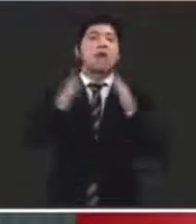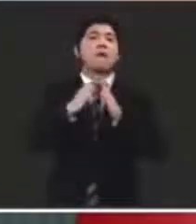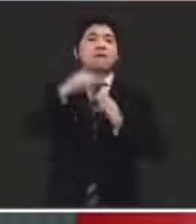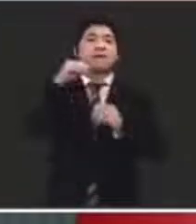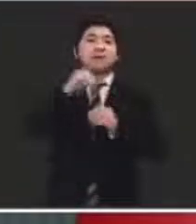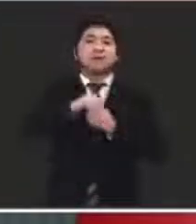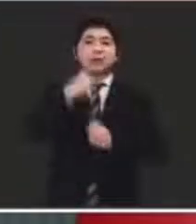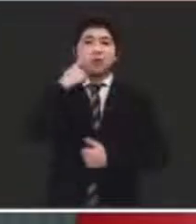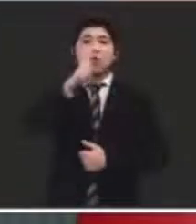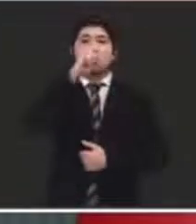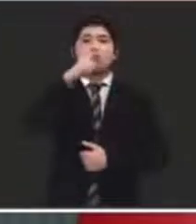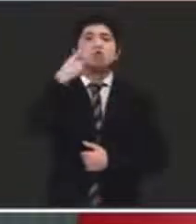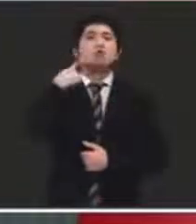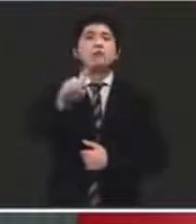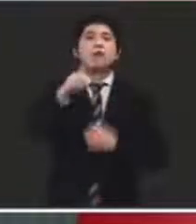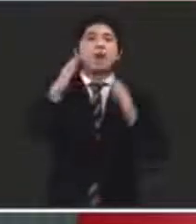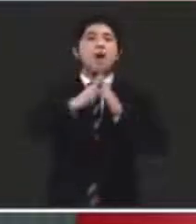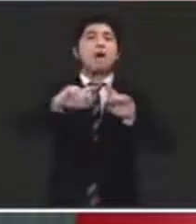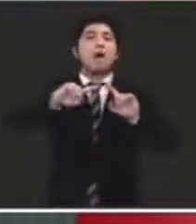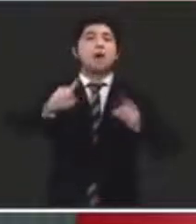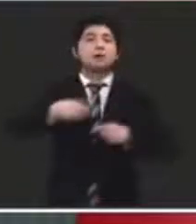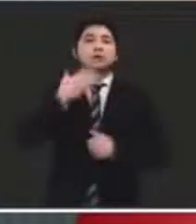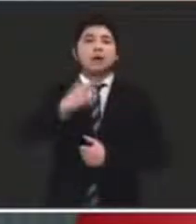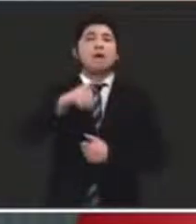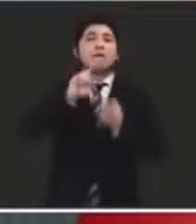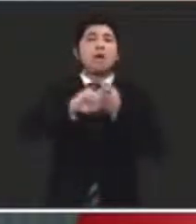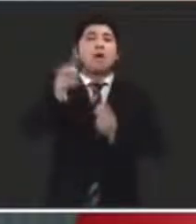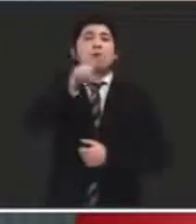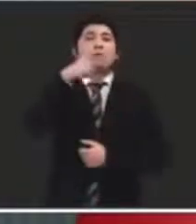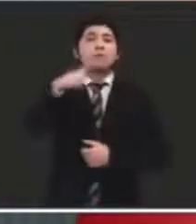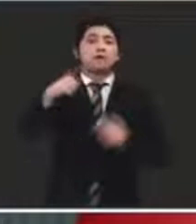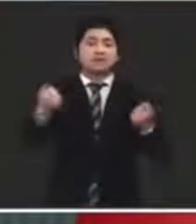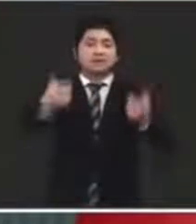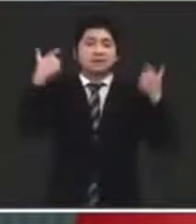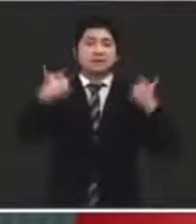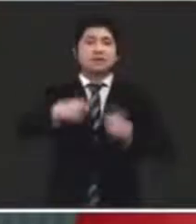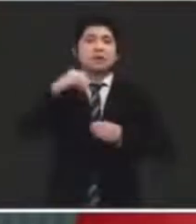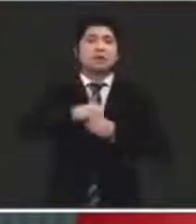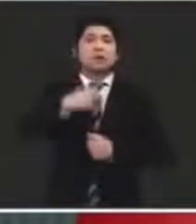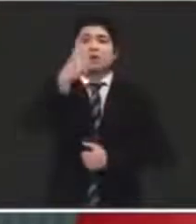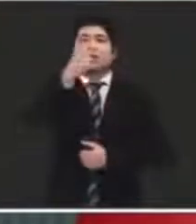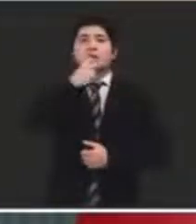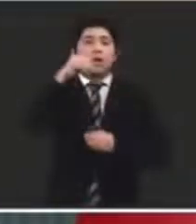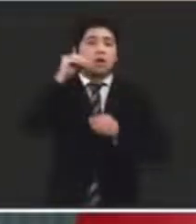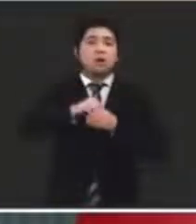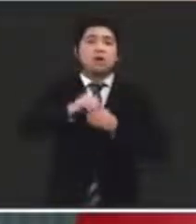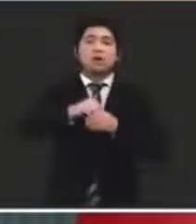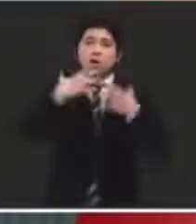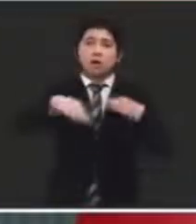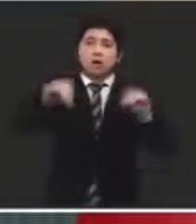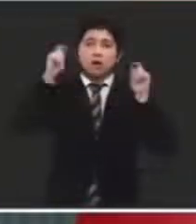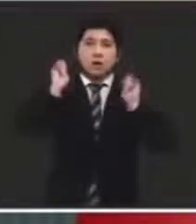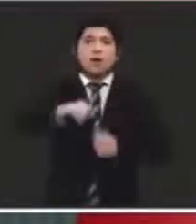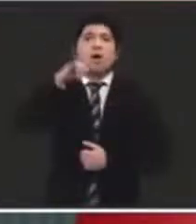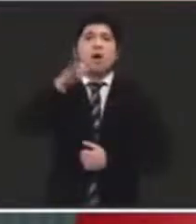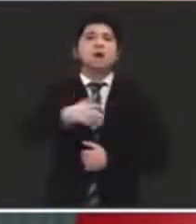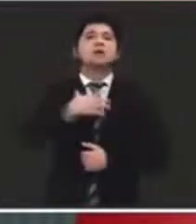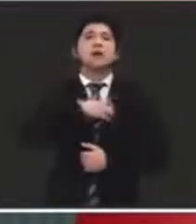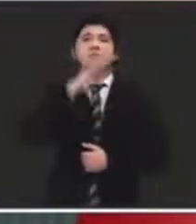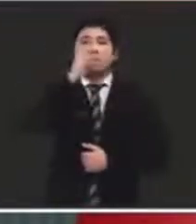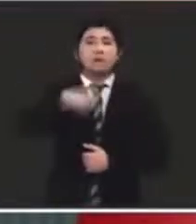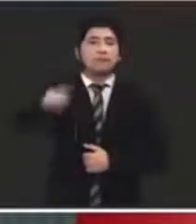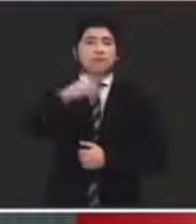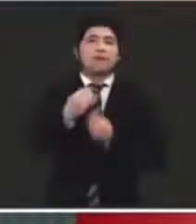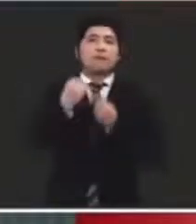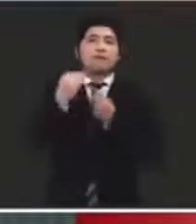100 bin konut arsasını ve 10.000 iş yerini 2 yıl içinde bitirerek hak sahiplerine teslim